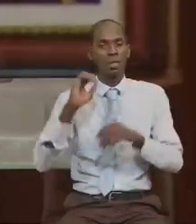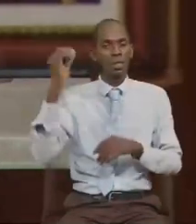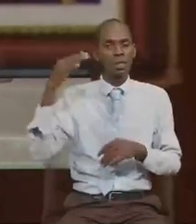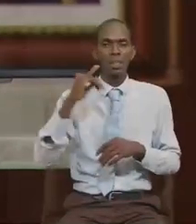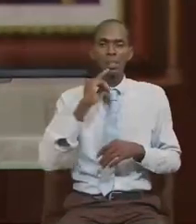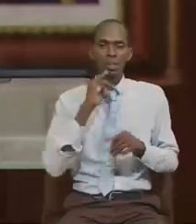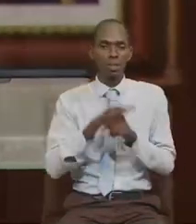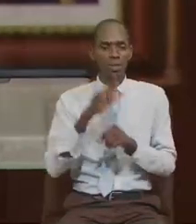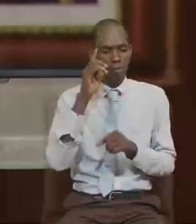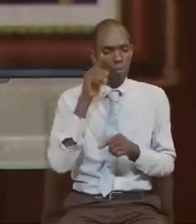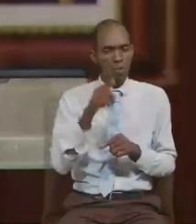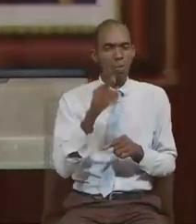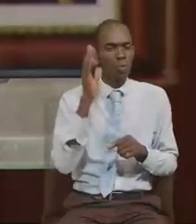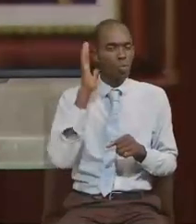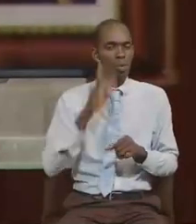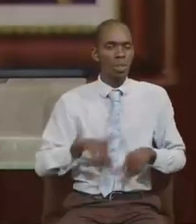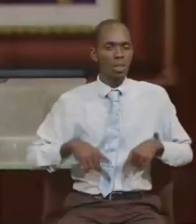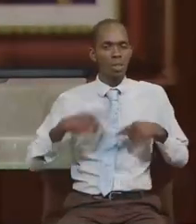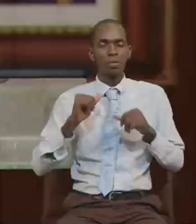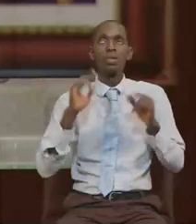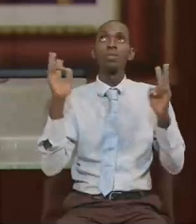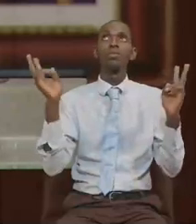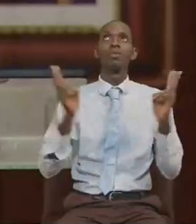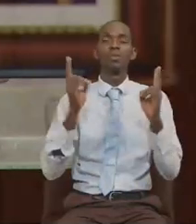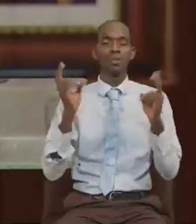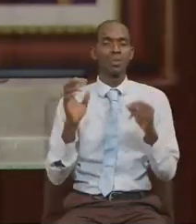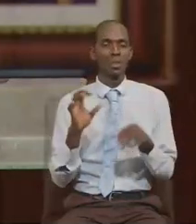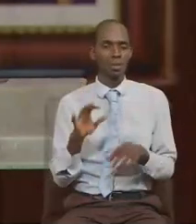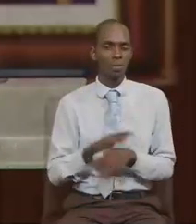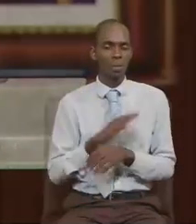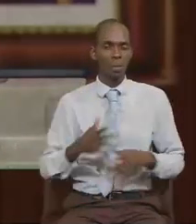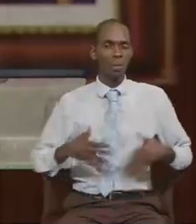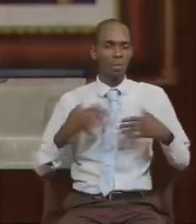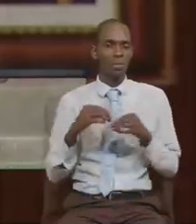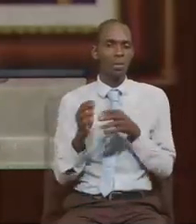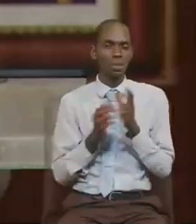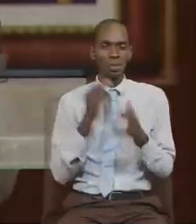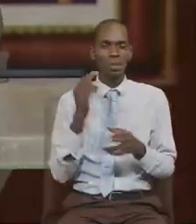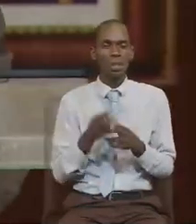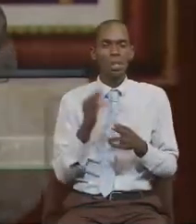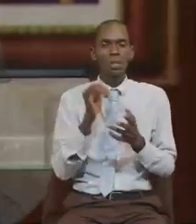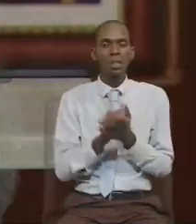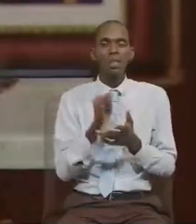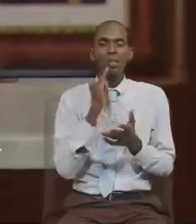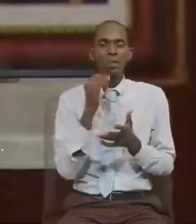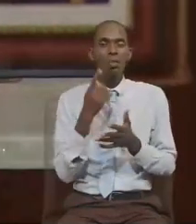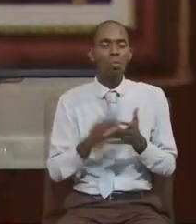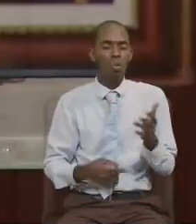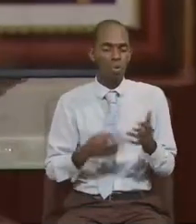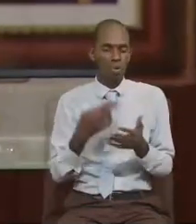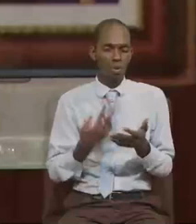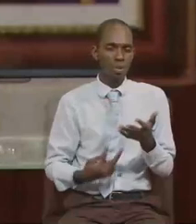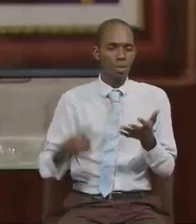vie victorieuse au nom de Jésus. C'est ce que la puissance de résurrection fait.